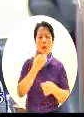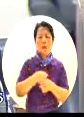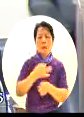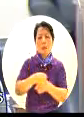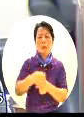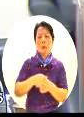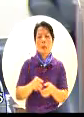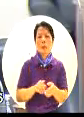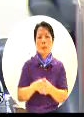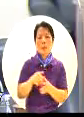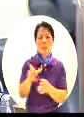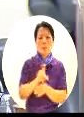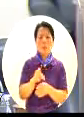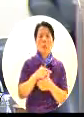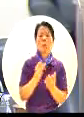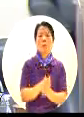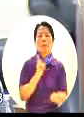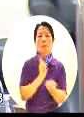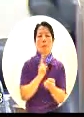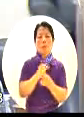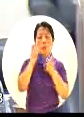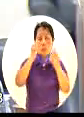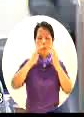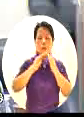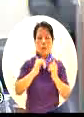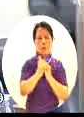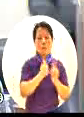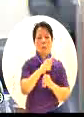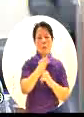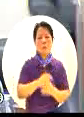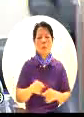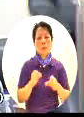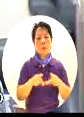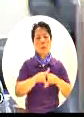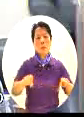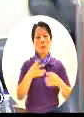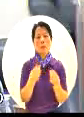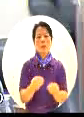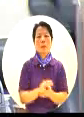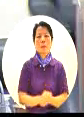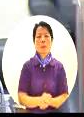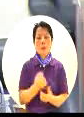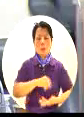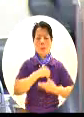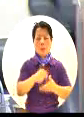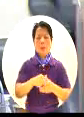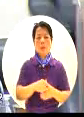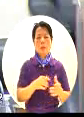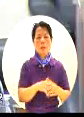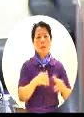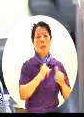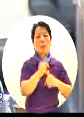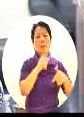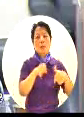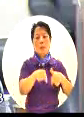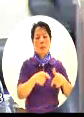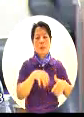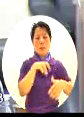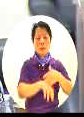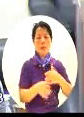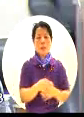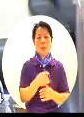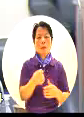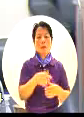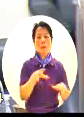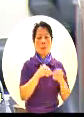出，我感觉哈对高雄市人不公平。我建议了哈，你要把民营化了的，伊的资产的处理是